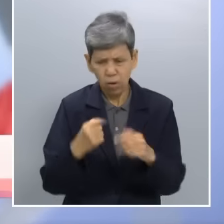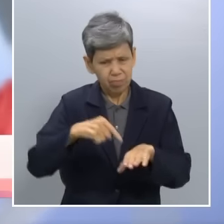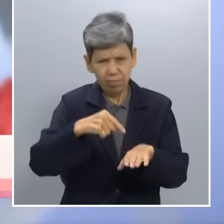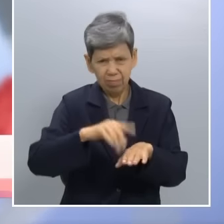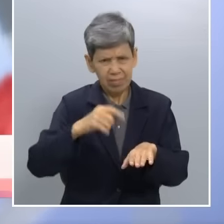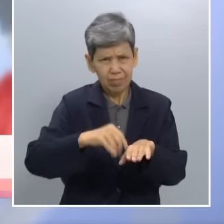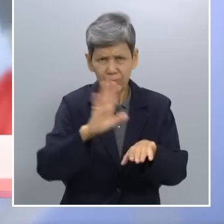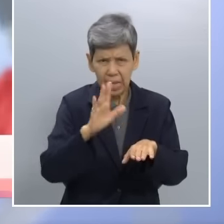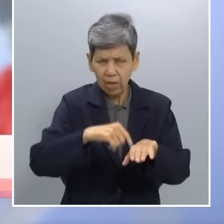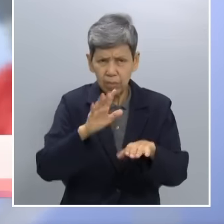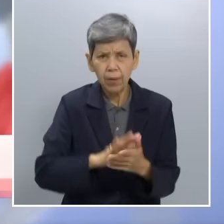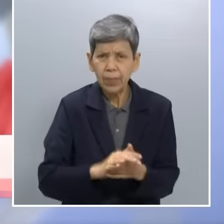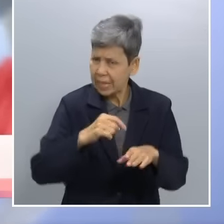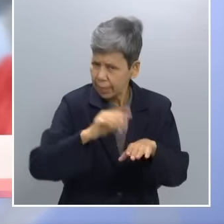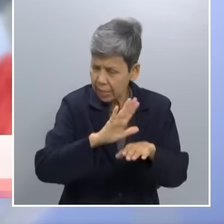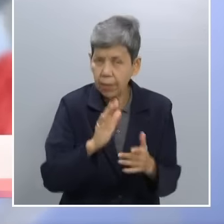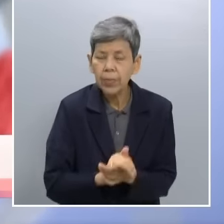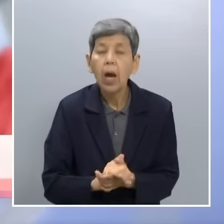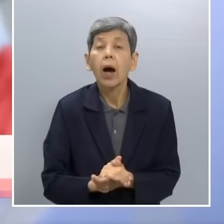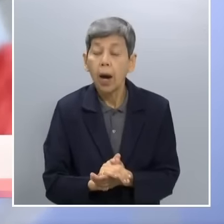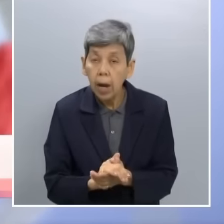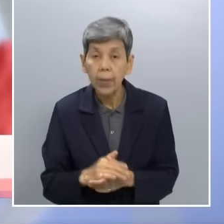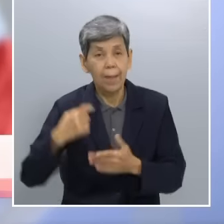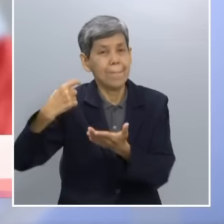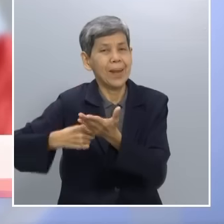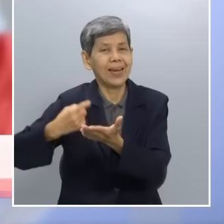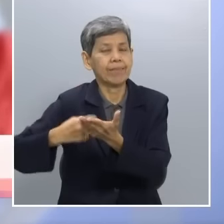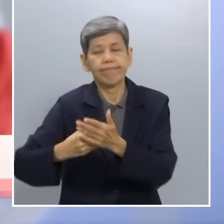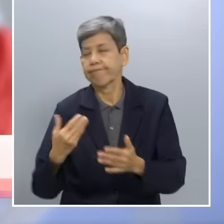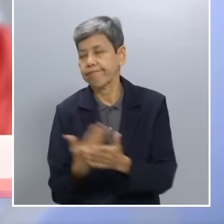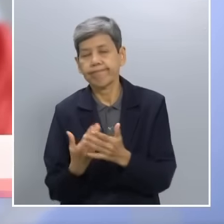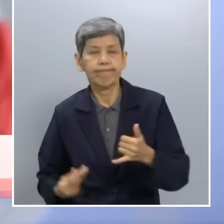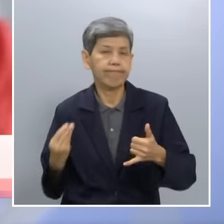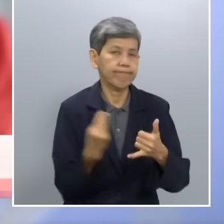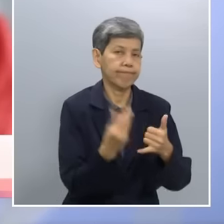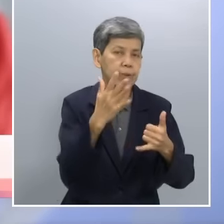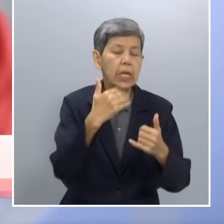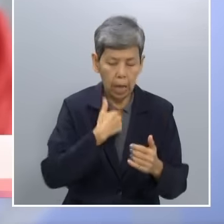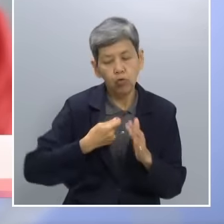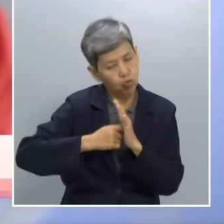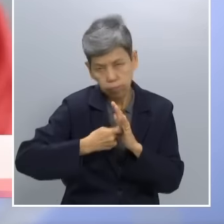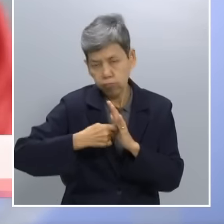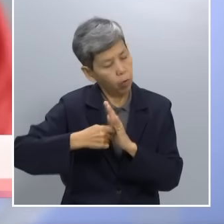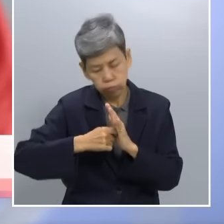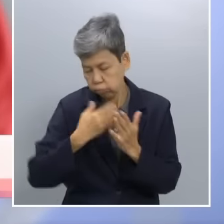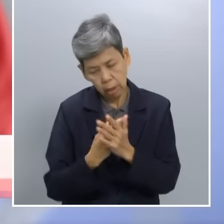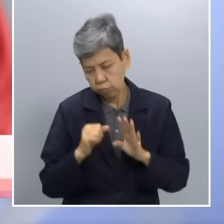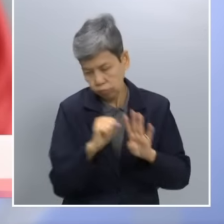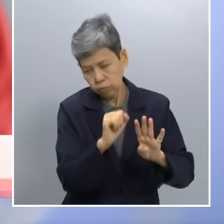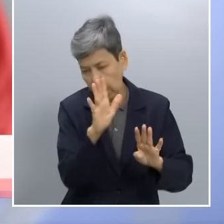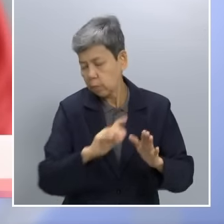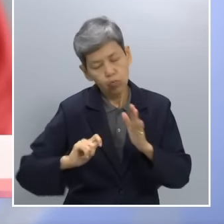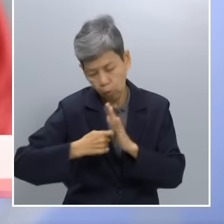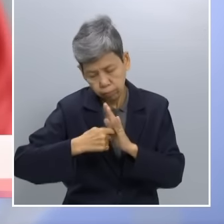อืนึกออกมั้ยค่ะสุดท้ายประกันไม่จ่ายบอกว่าจะซ่อมอย่างเดียวไม่จ่ายให้ 400,000กว่าไม่